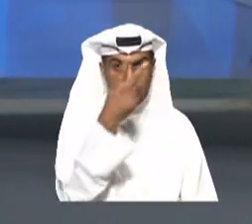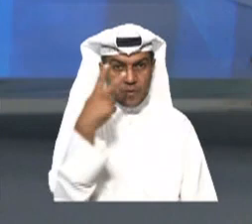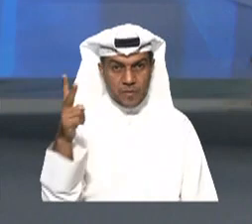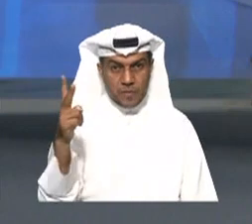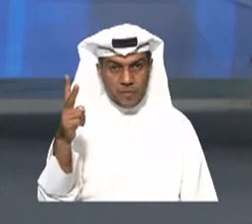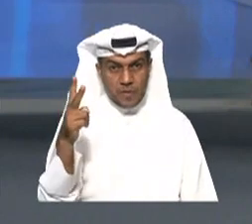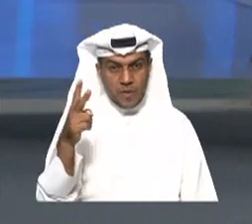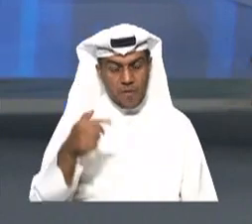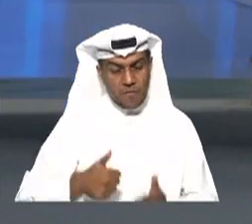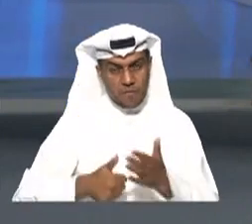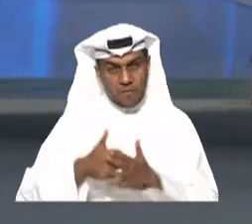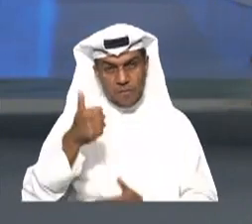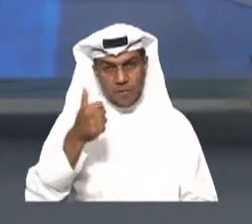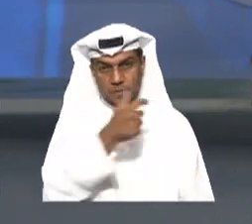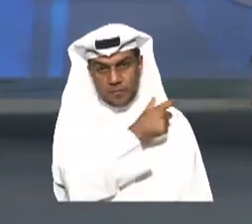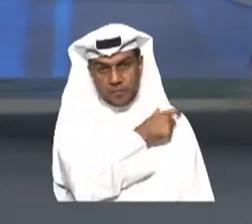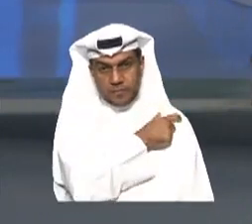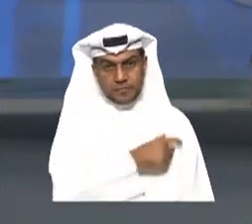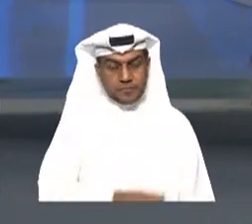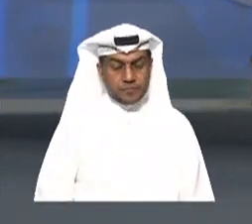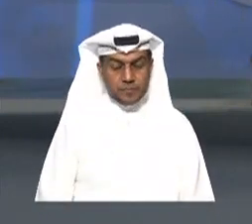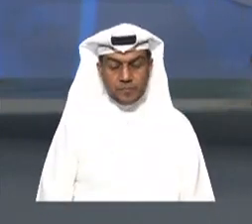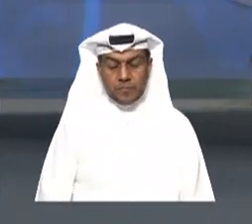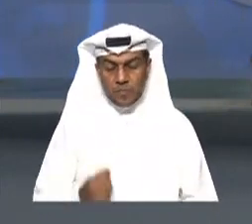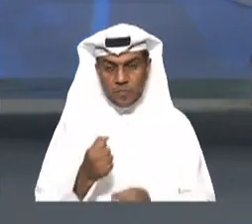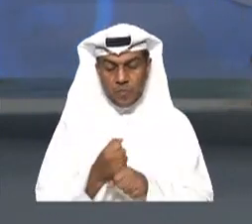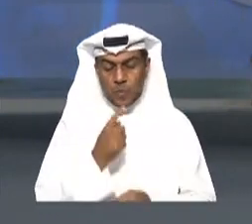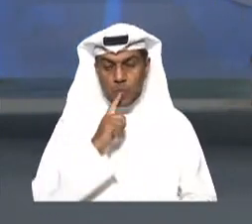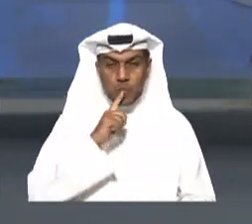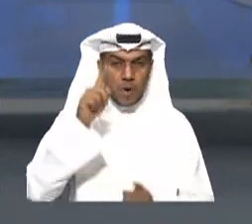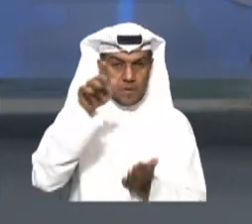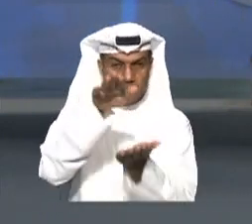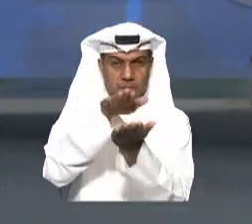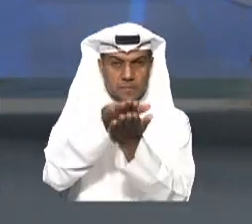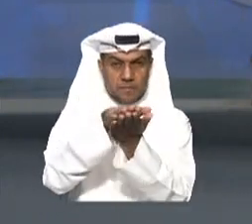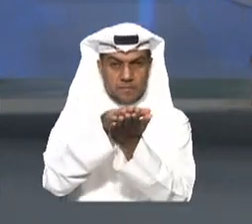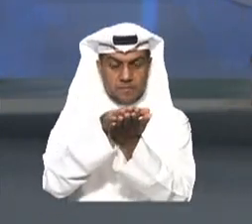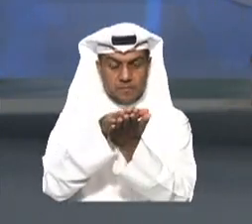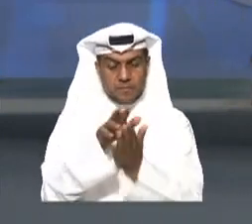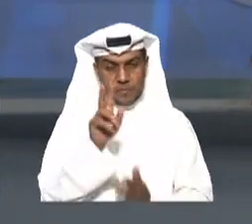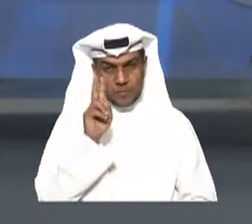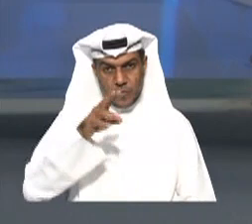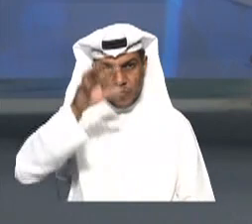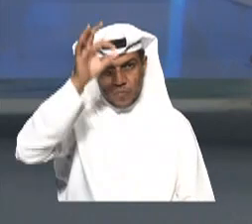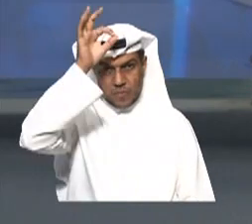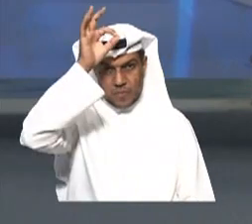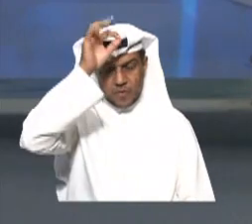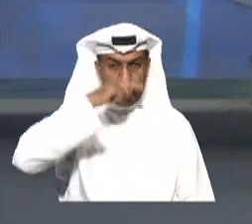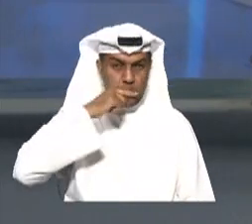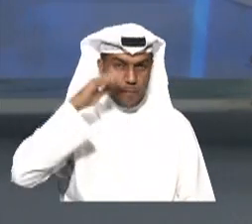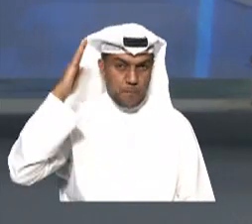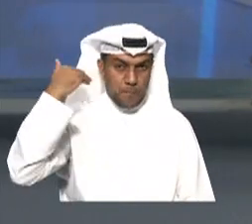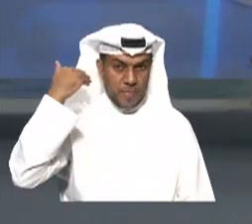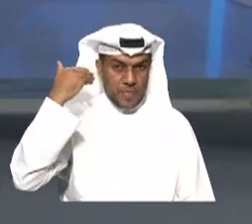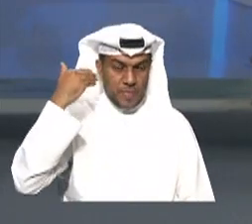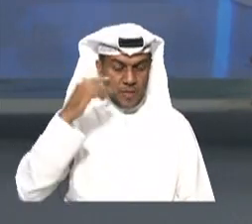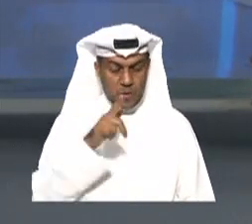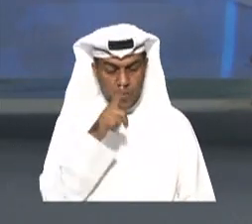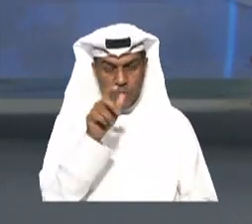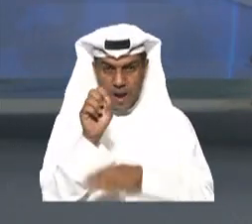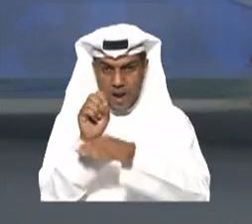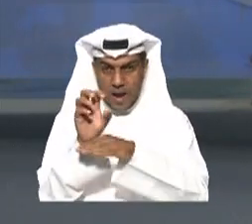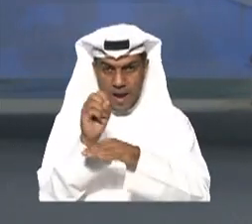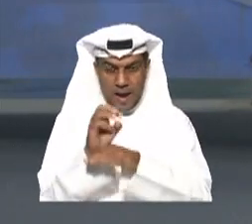2021-2022 وذلك لأداء القسم أمامه. نعم، وحث النائب الأول لرئيس مجلس الوزراء ووزير الداخلية الخريجتين على البر